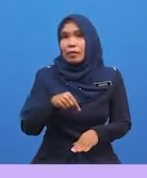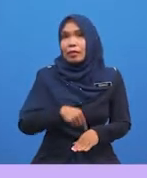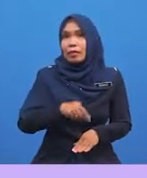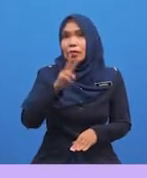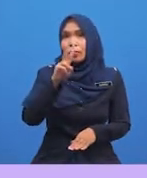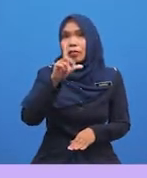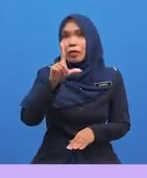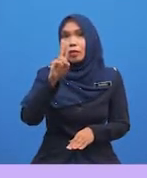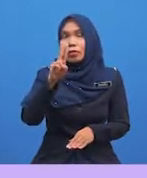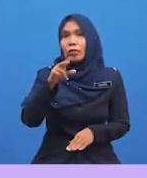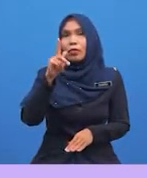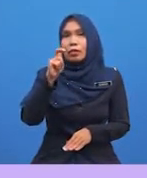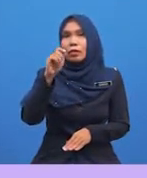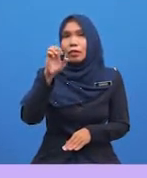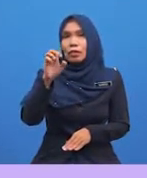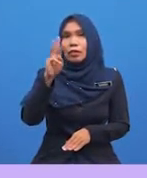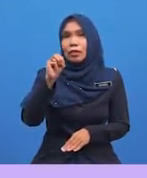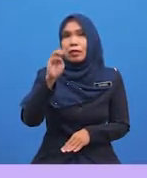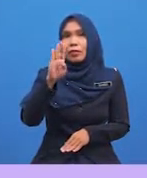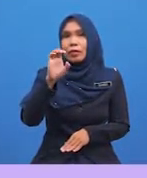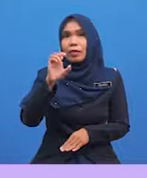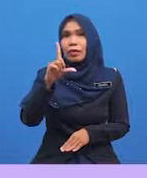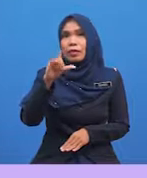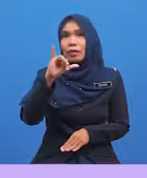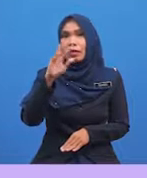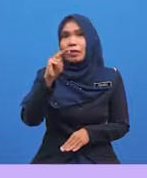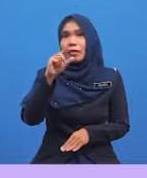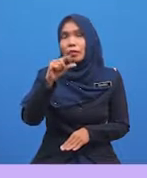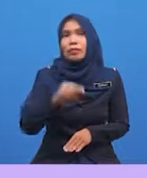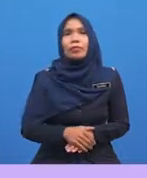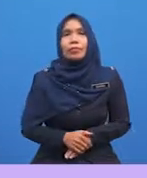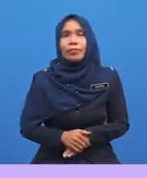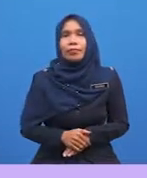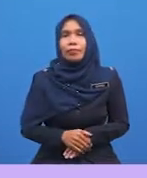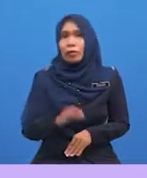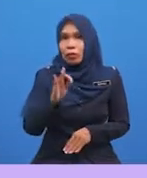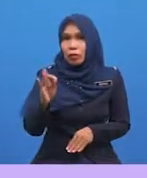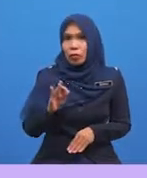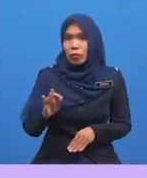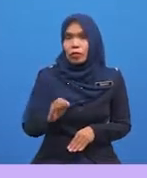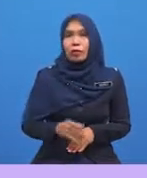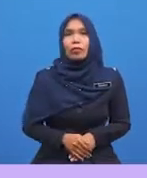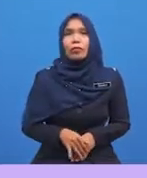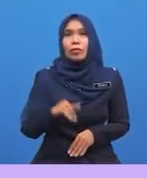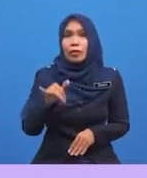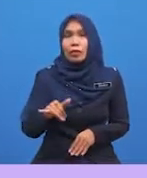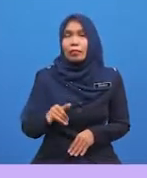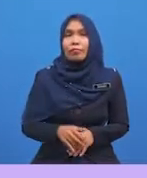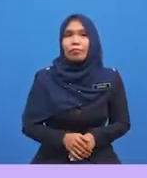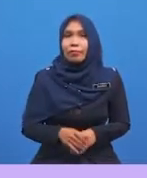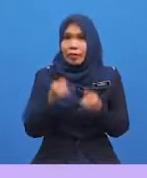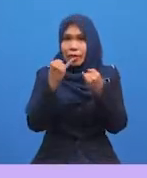Hulu, Sarawak dan banjaran Tahan, Pahang. Faktor fizikal yang terakhir